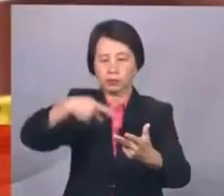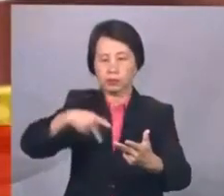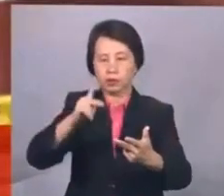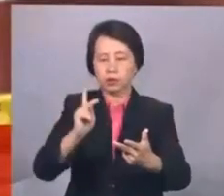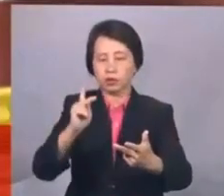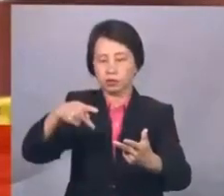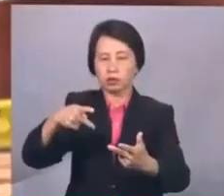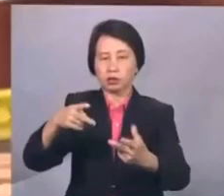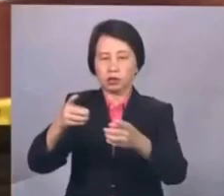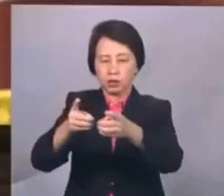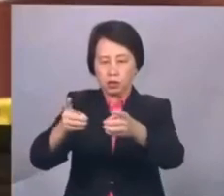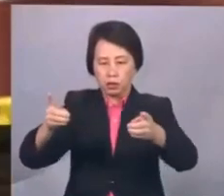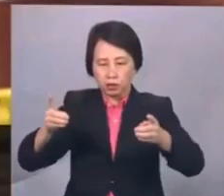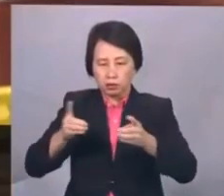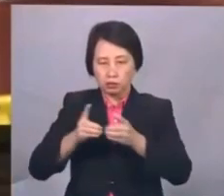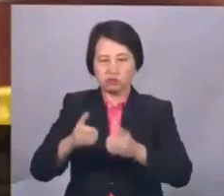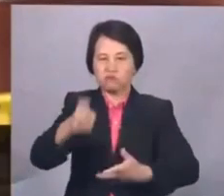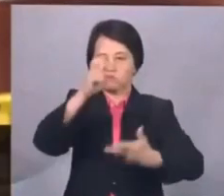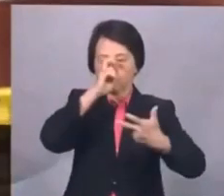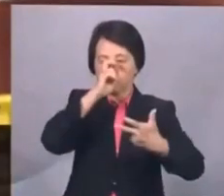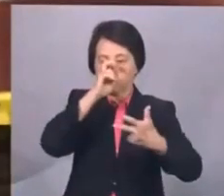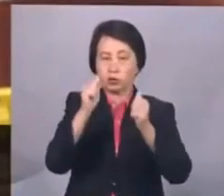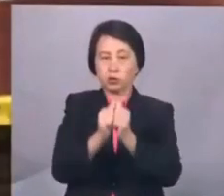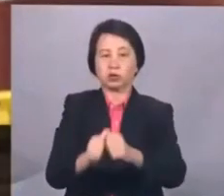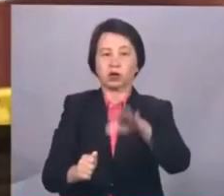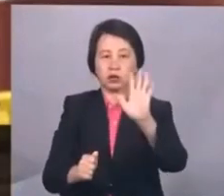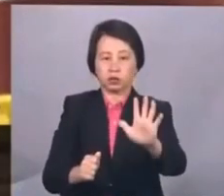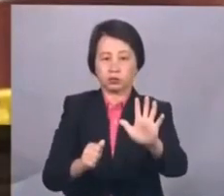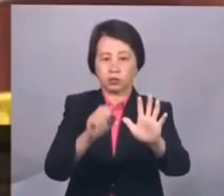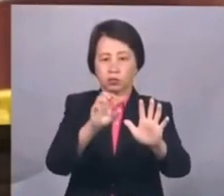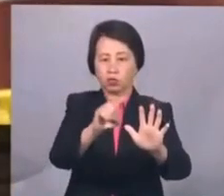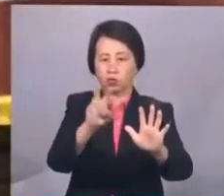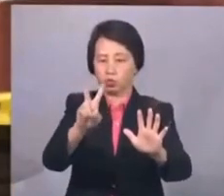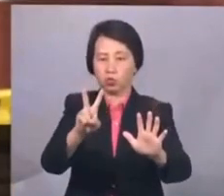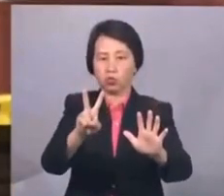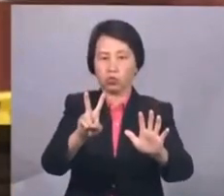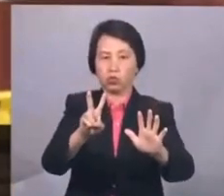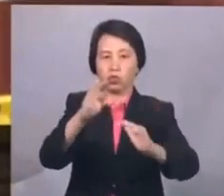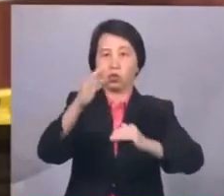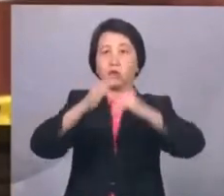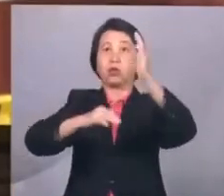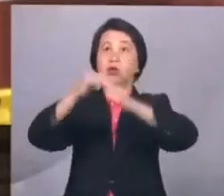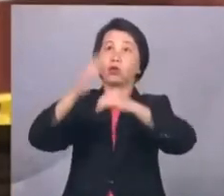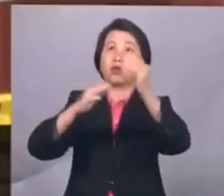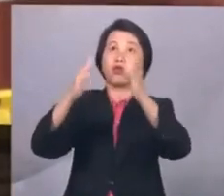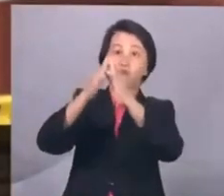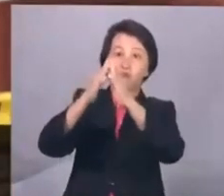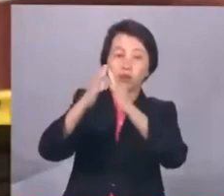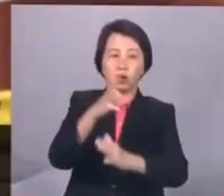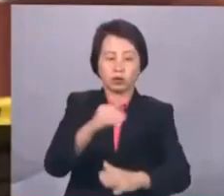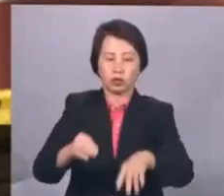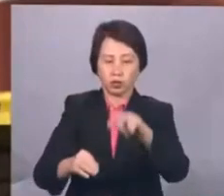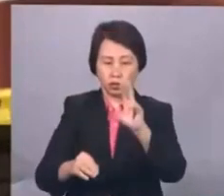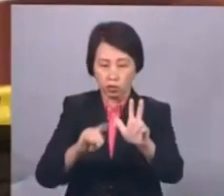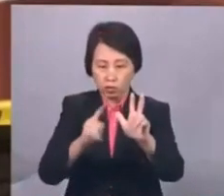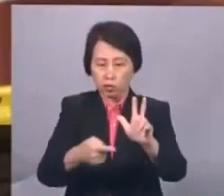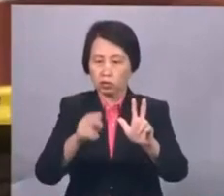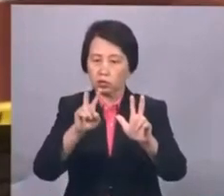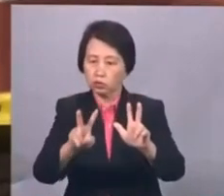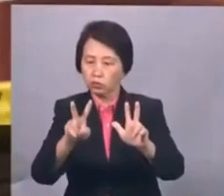perintah kawalan pergerakkan diperketat dengan di Meratus dua unit Kondominium bersama-sama dengan